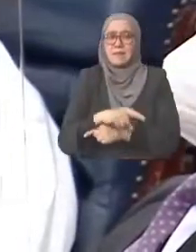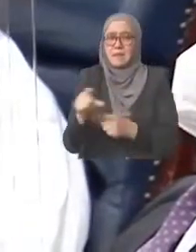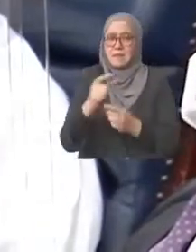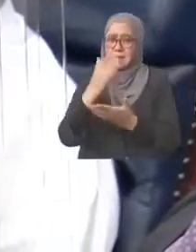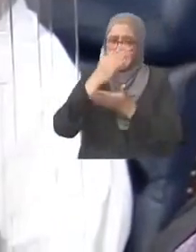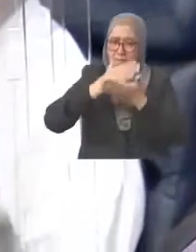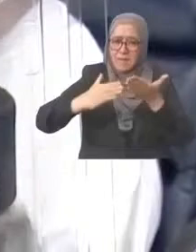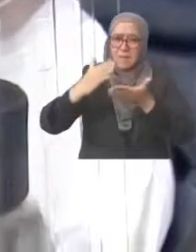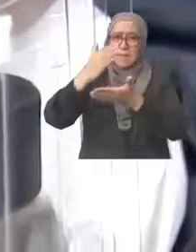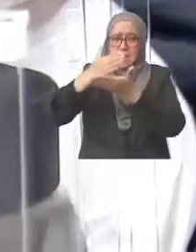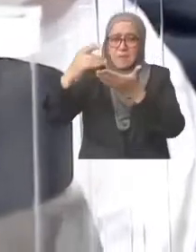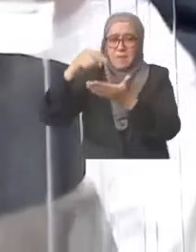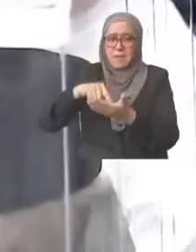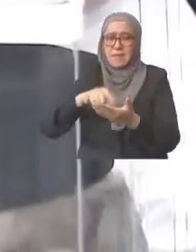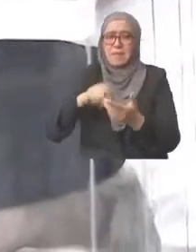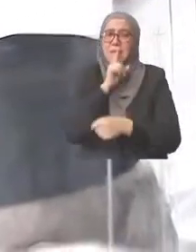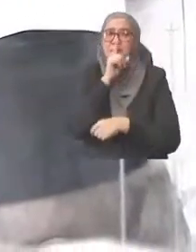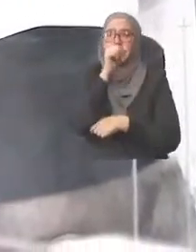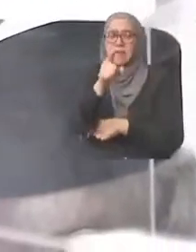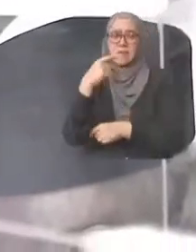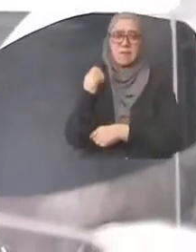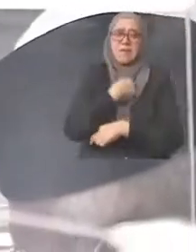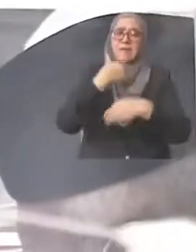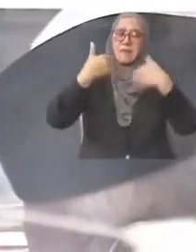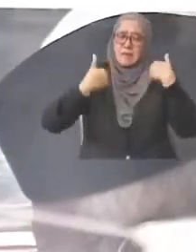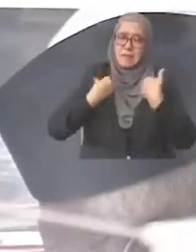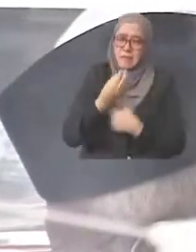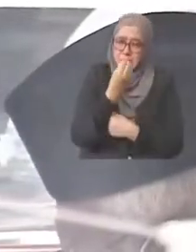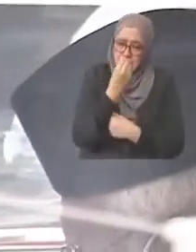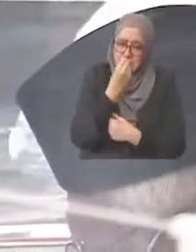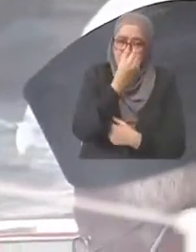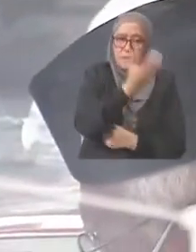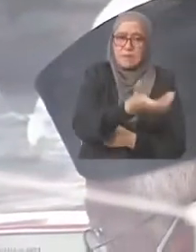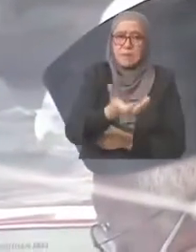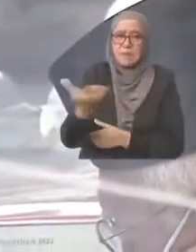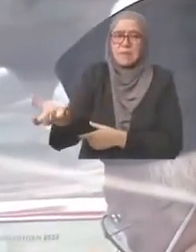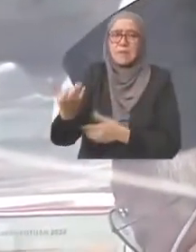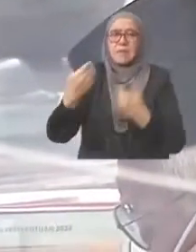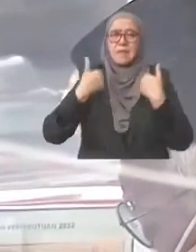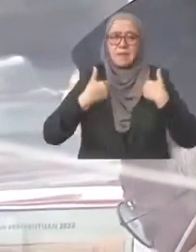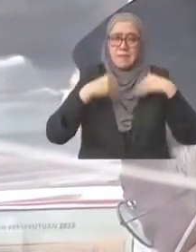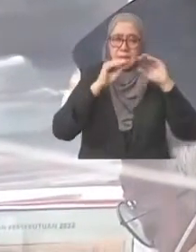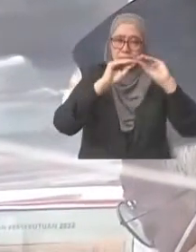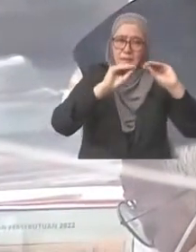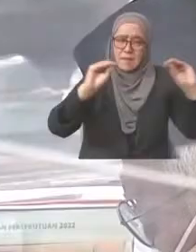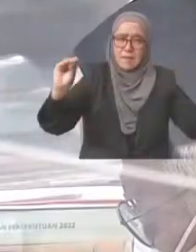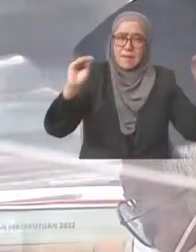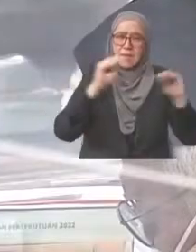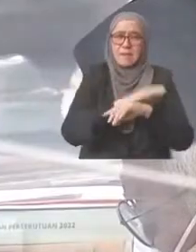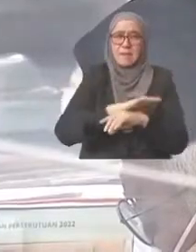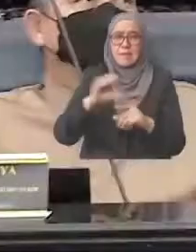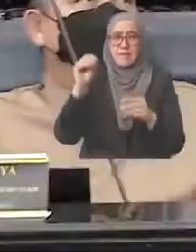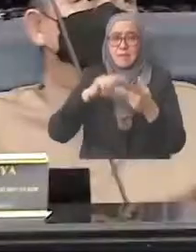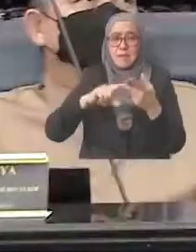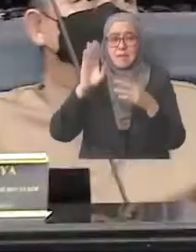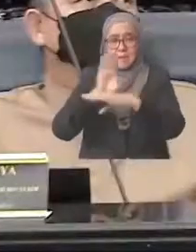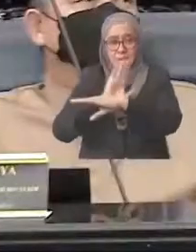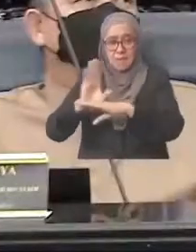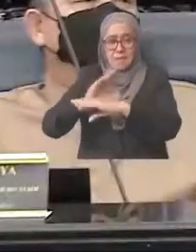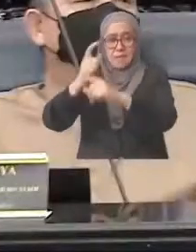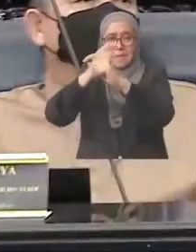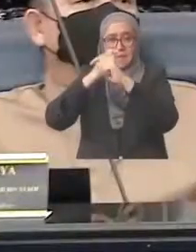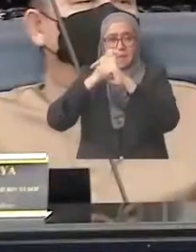memastikan kita ada makanan dihidangkan ada didikan buat anak Watan ada pernyataan yang dipertahankan